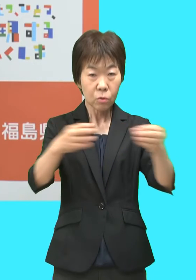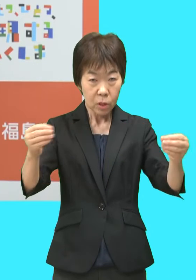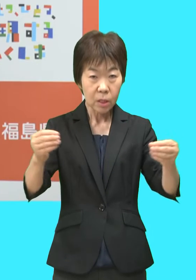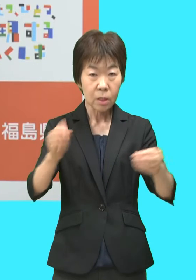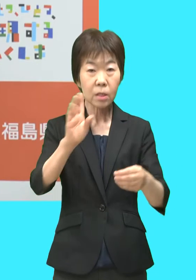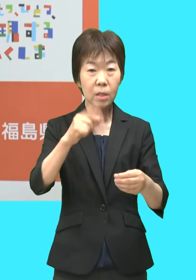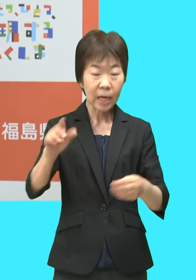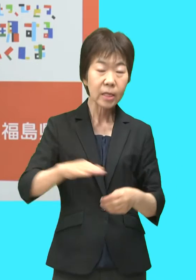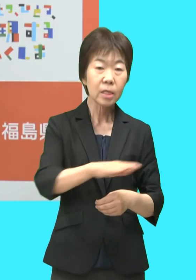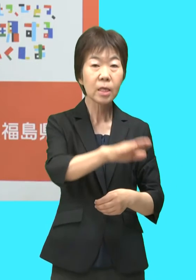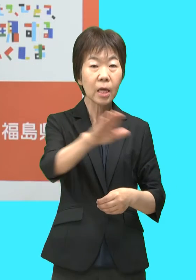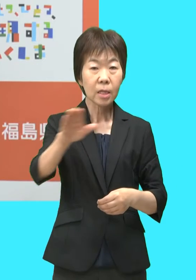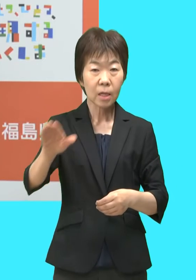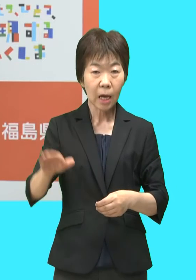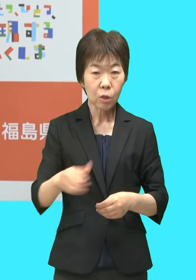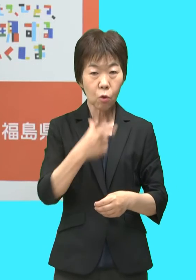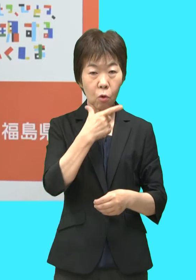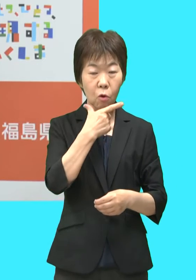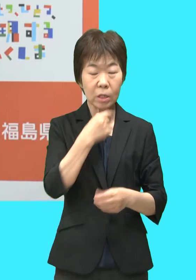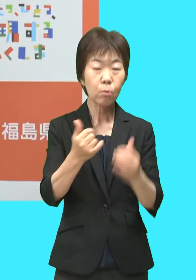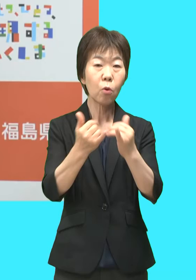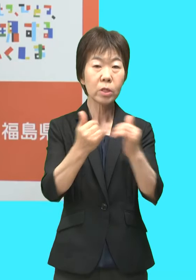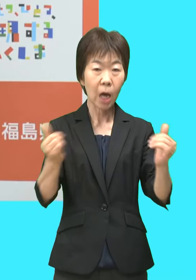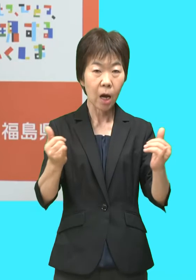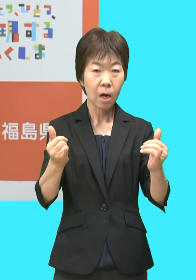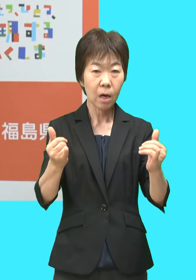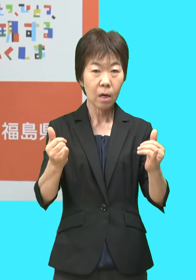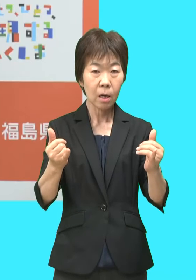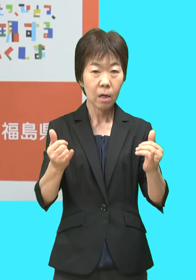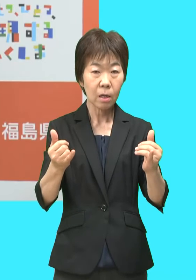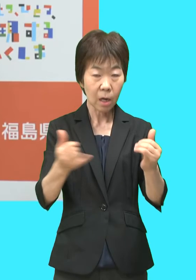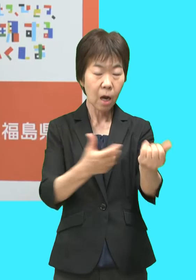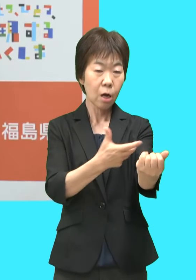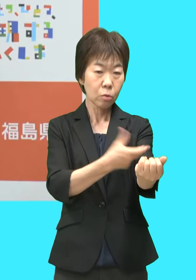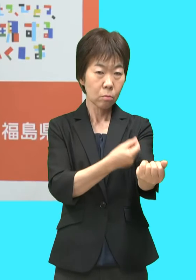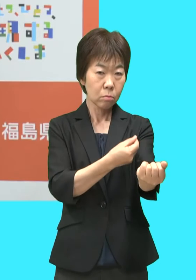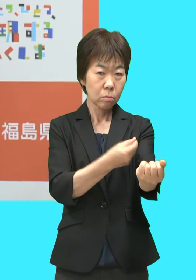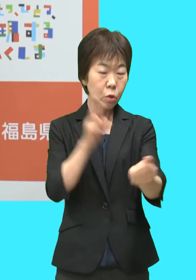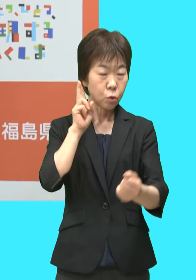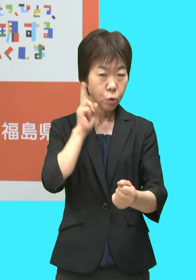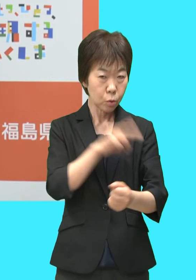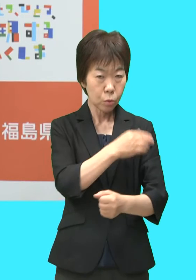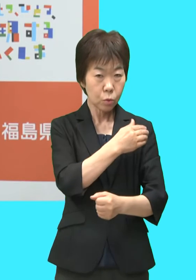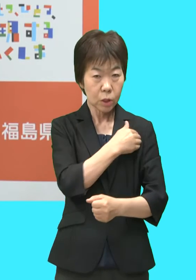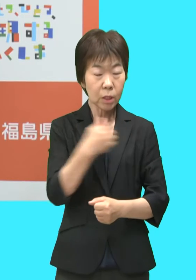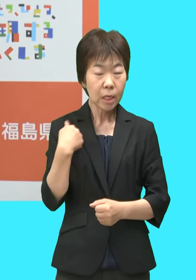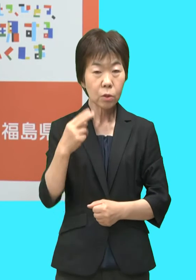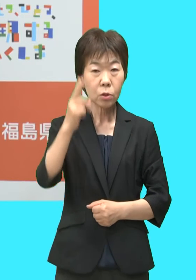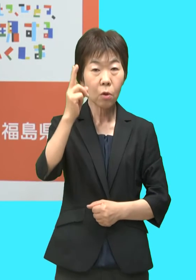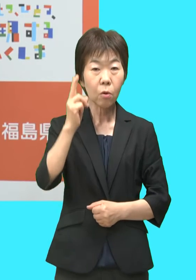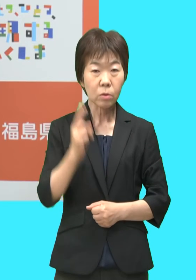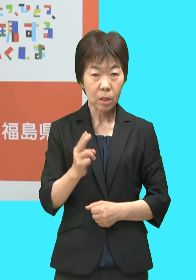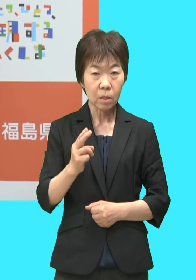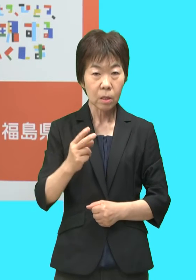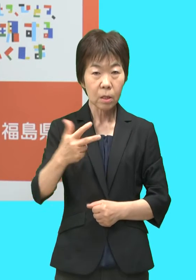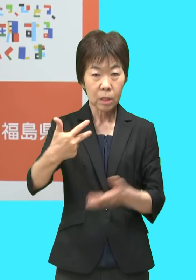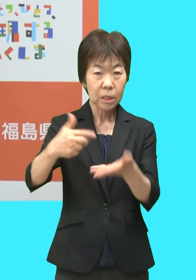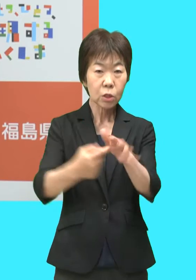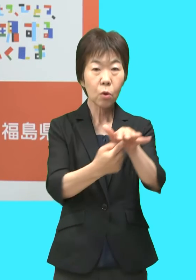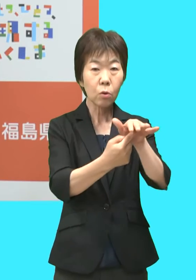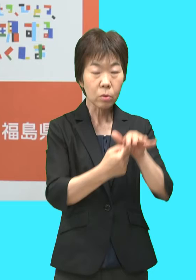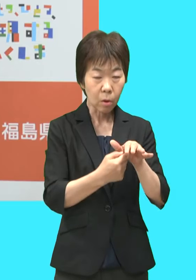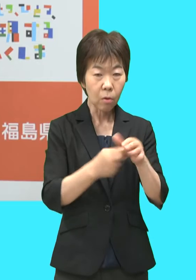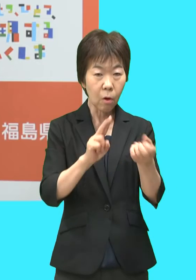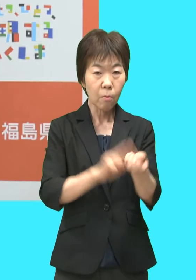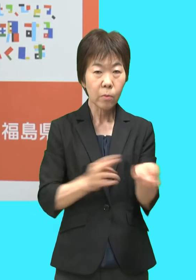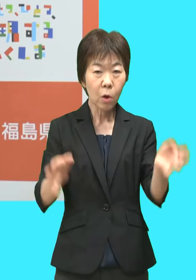全体で希望する方がワクチン接種をスムースに受けられるように、福島県としても市町村と連携して